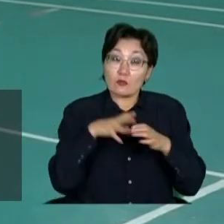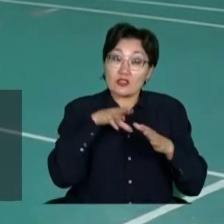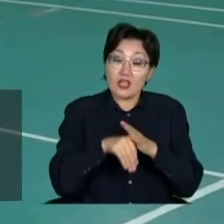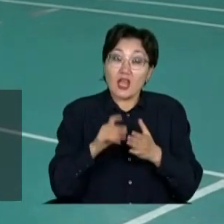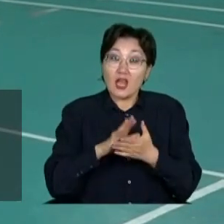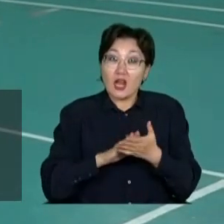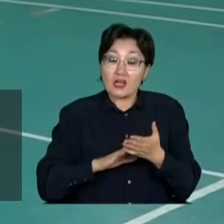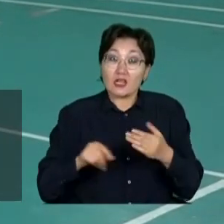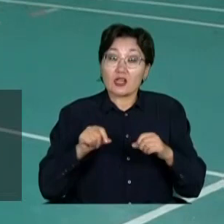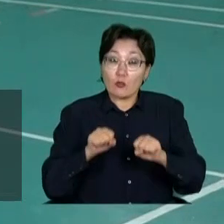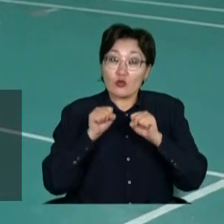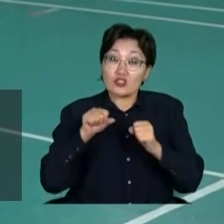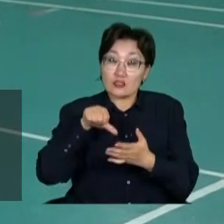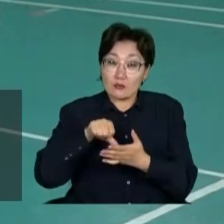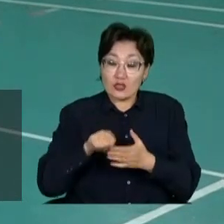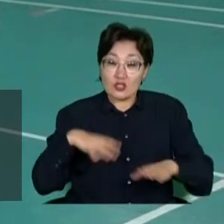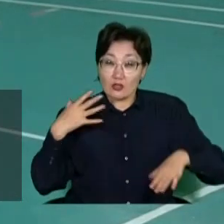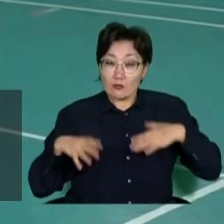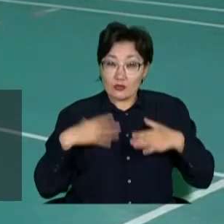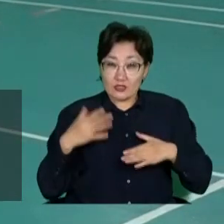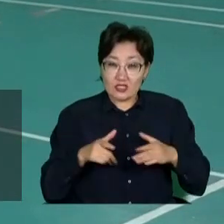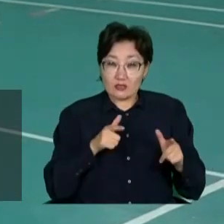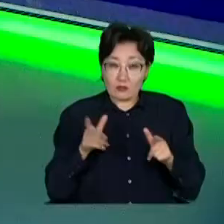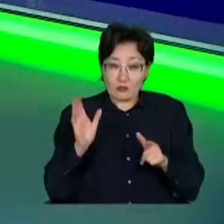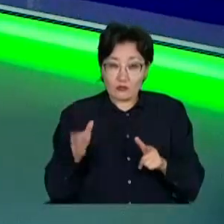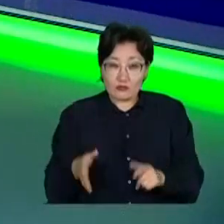сынауға тренировка жасап, бәсекеге дайындаламыз.